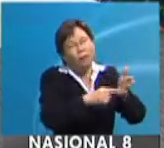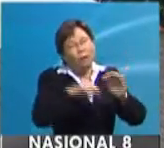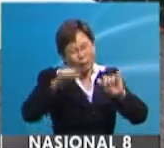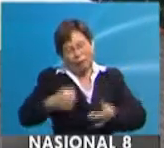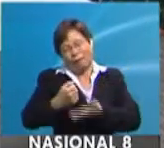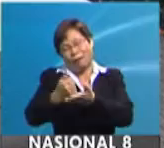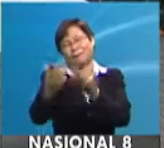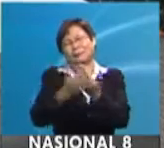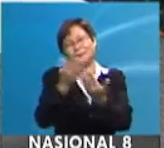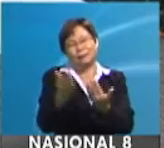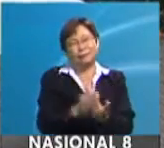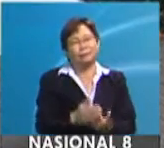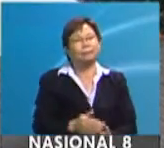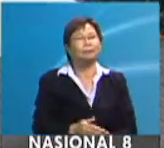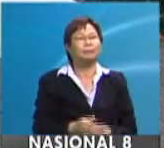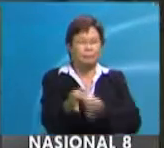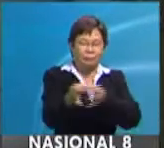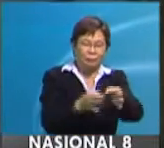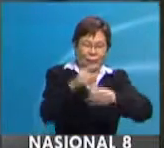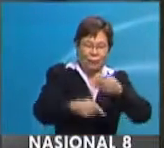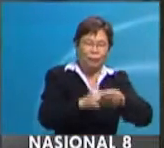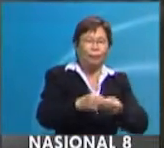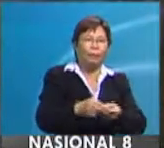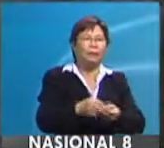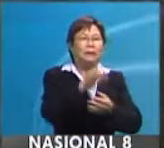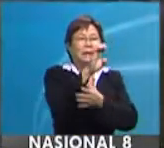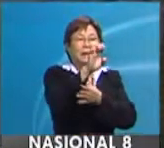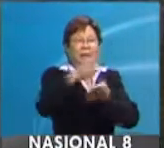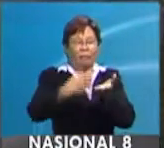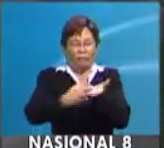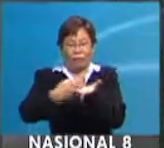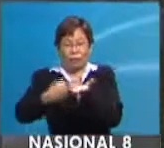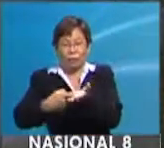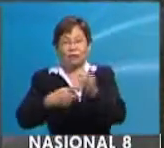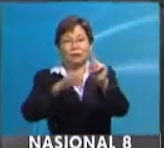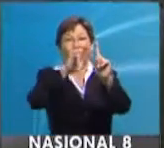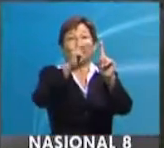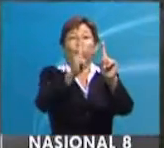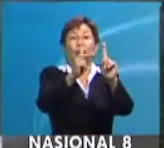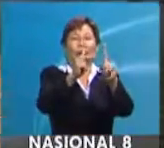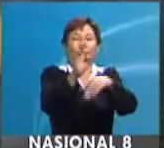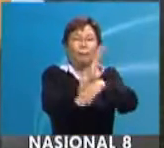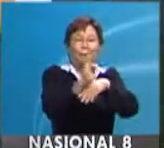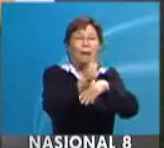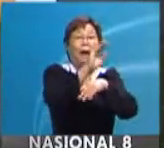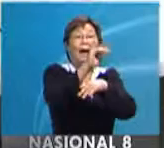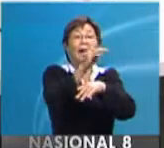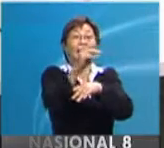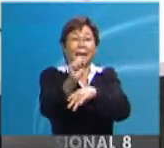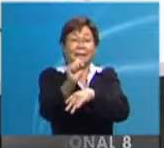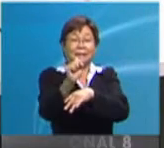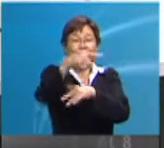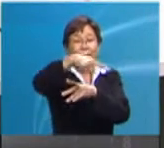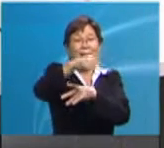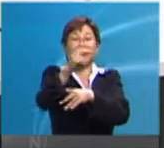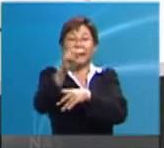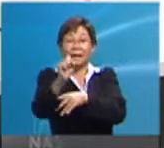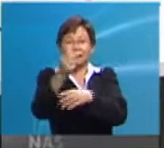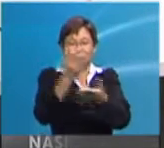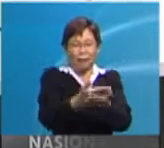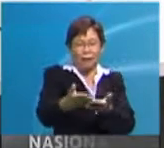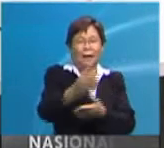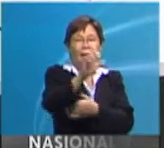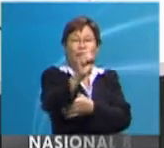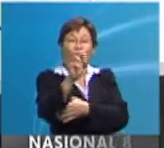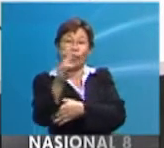help Dalam pada itu mengulas mengenai pemberian e-boucher berjumlah R1000 kepada perusahaan kecil dan sederhana PKS bagi pembelian